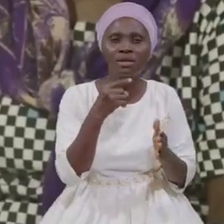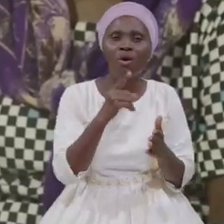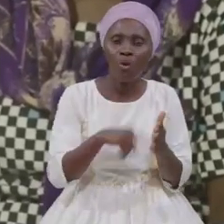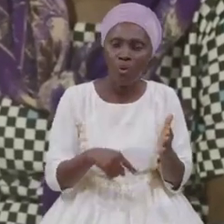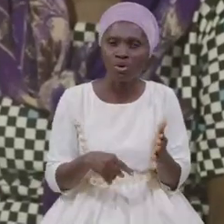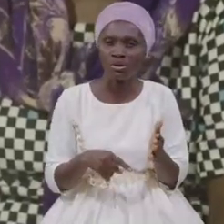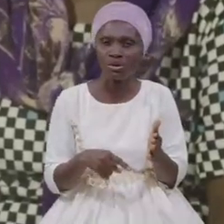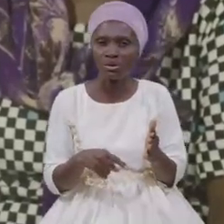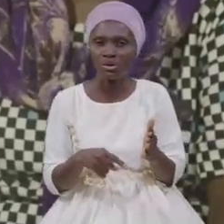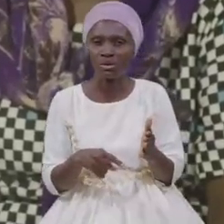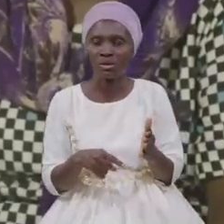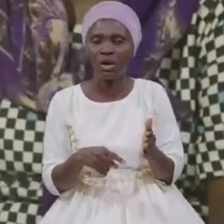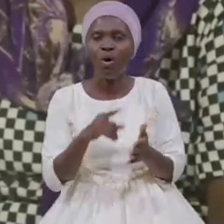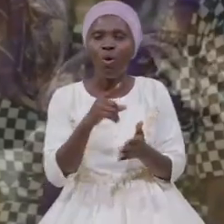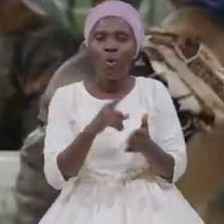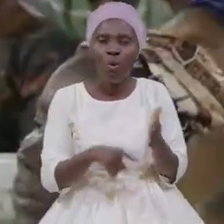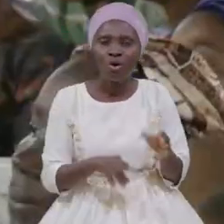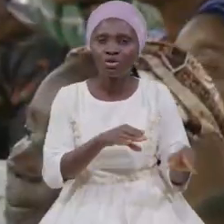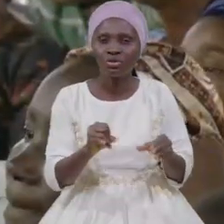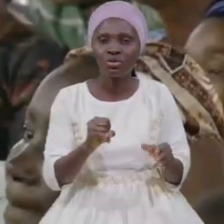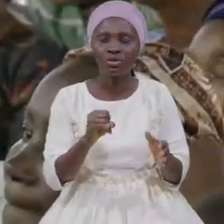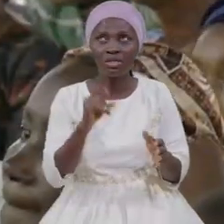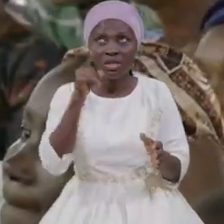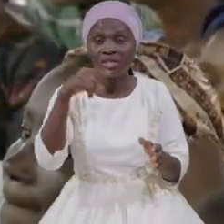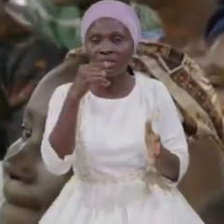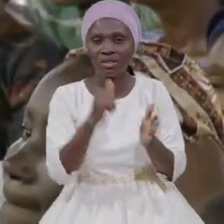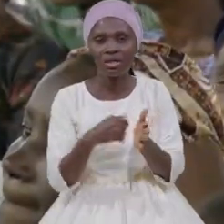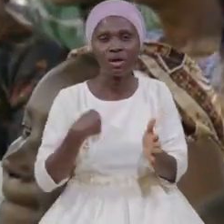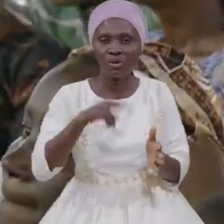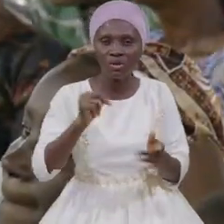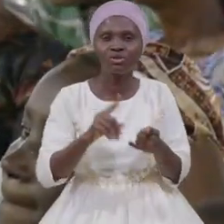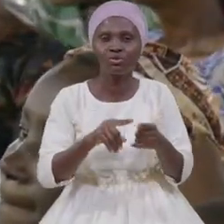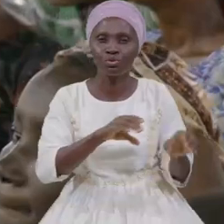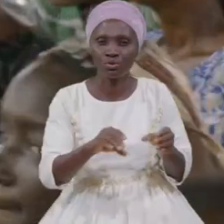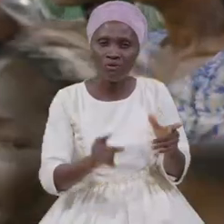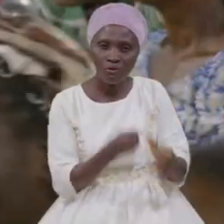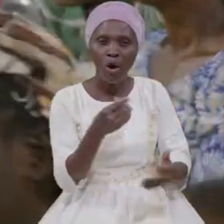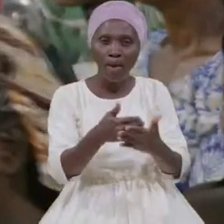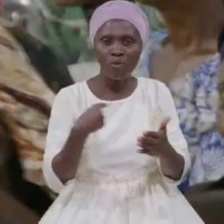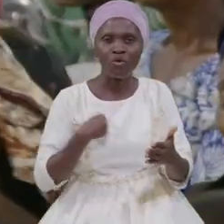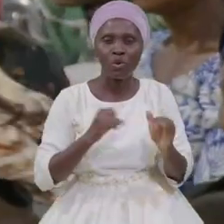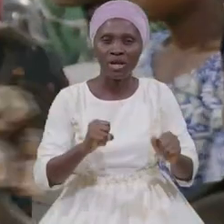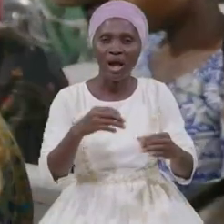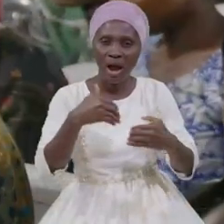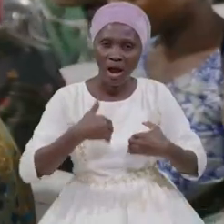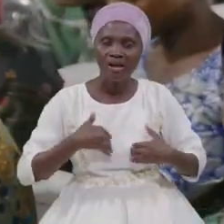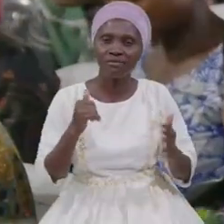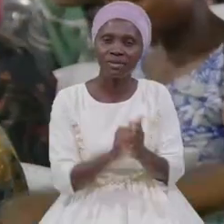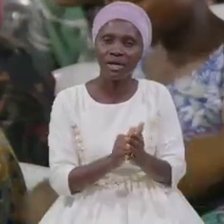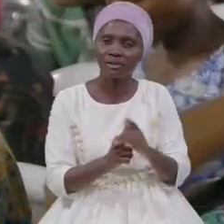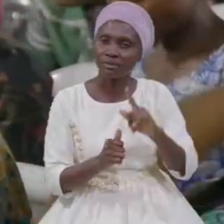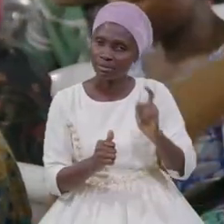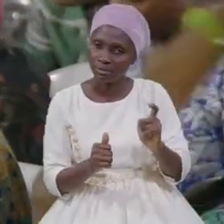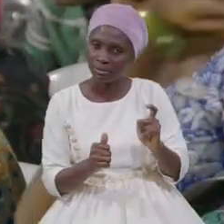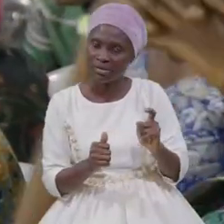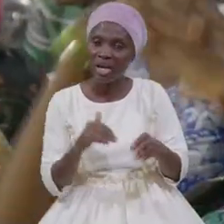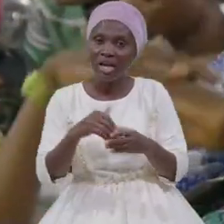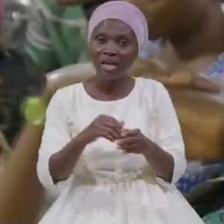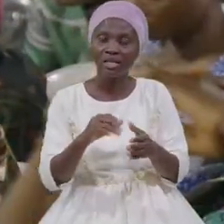Qu'est-ce qu'il dit que nous devrions faire pour avoir ce salut? Si vous lisez Actes des Apôtres, chapitre 5,